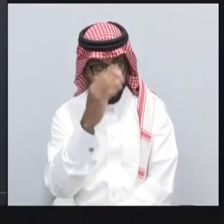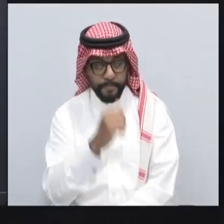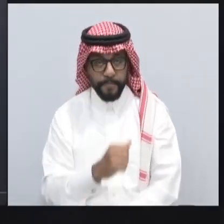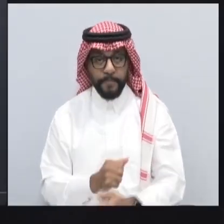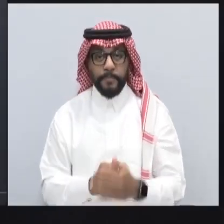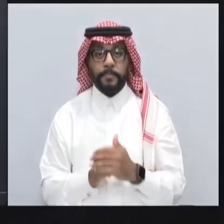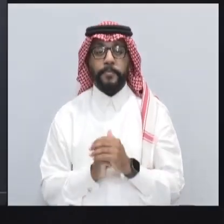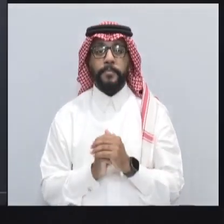وبركاته